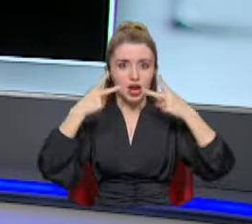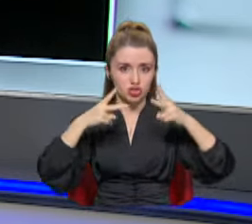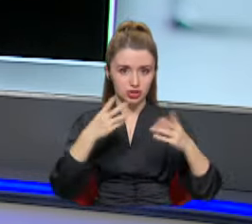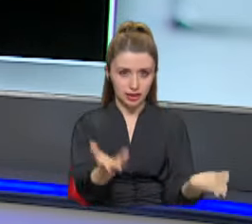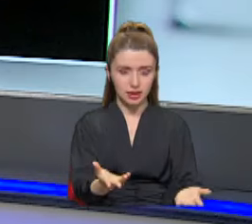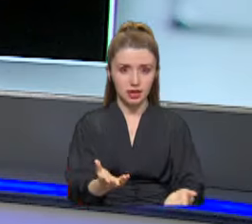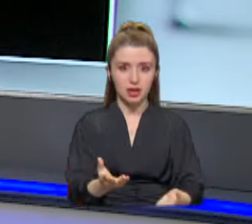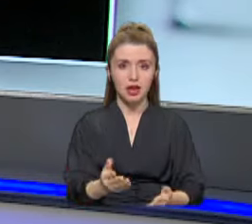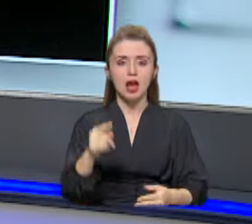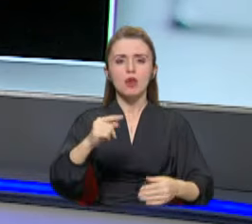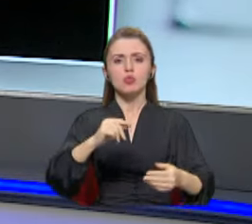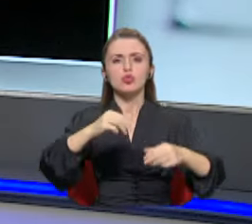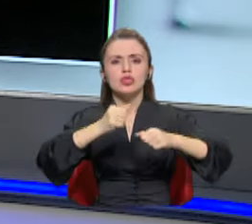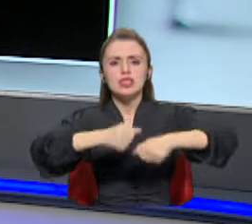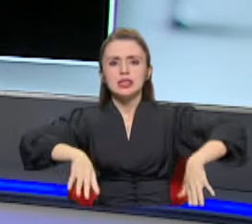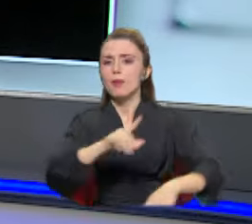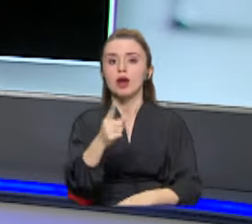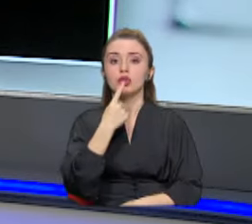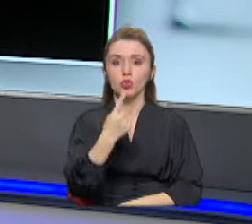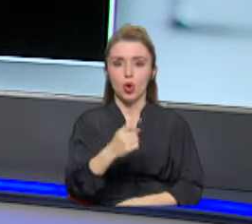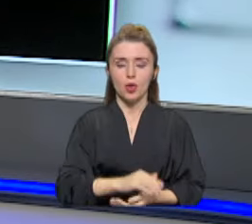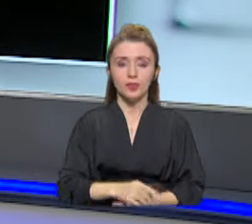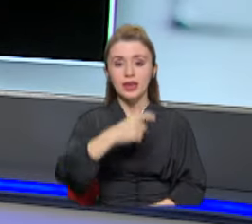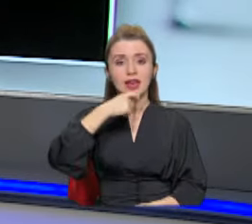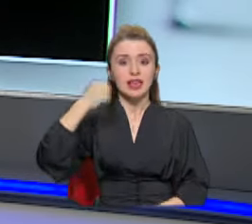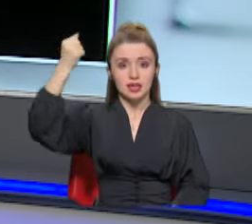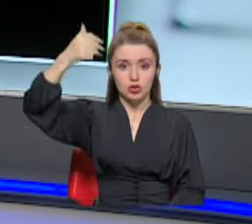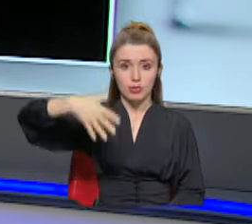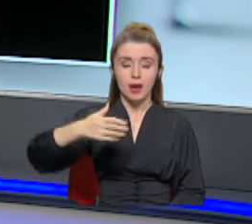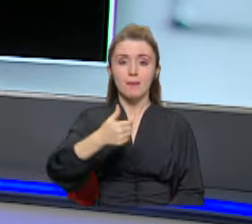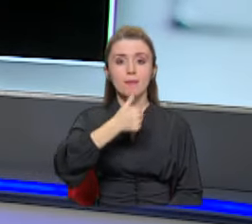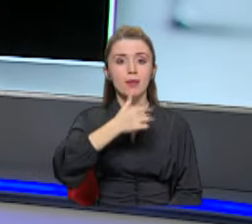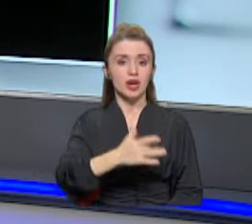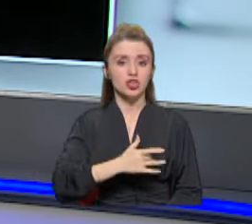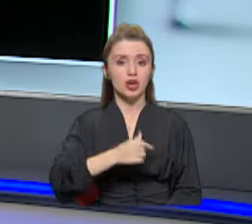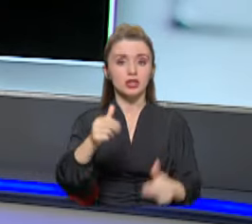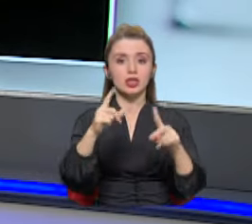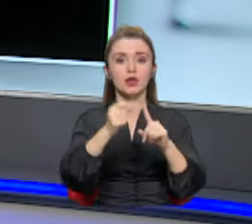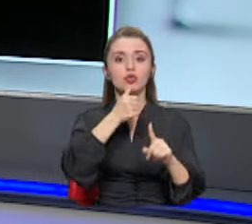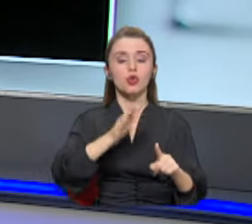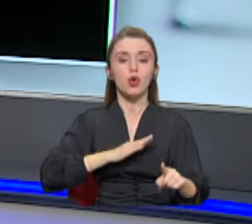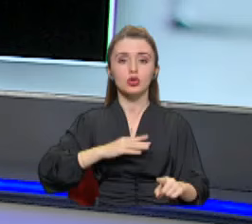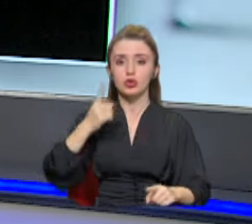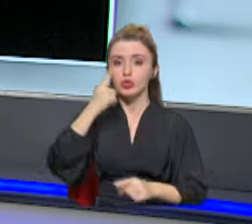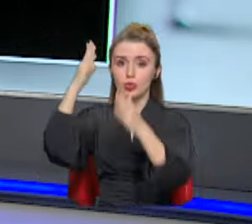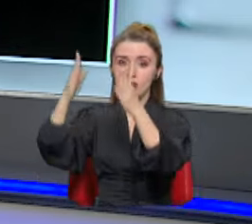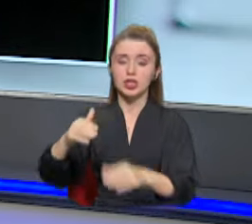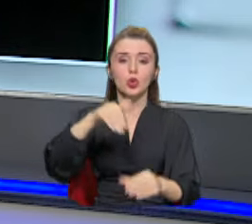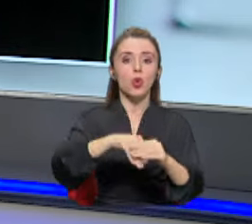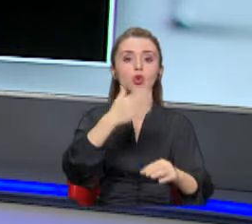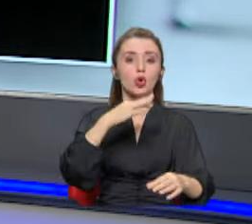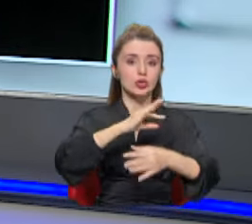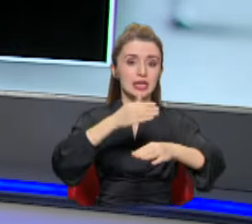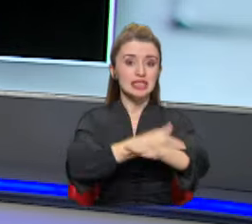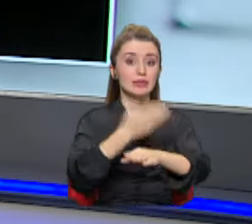açıkladı. Dayatma düzenine hayır dedi. Eski kurmayları Babacan ve Davutoğlu Erdoğan'ın oy yoksa hizmet de yok